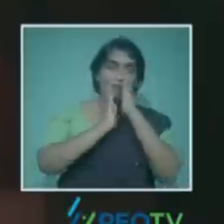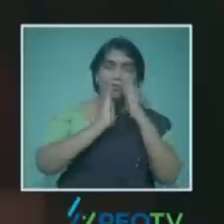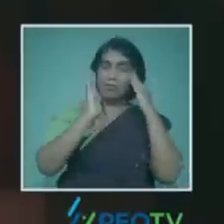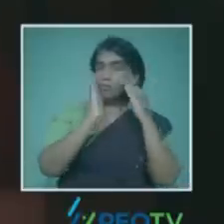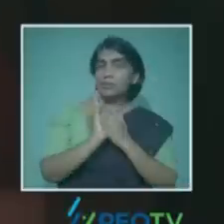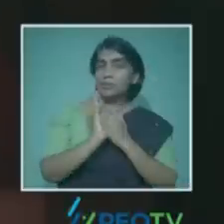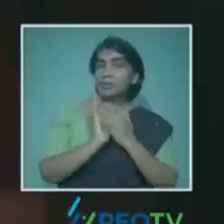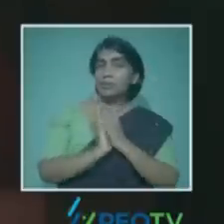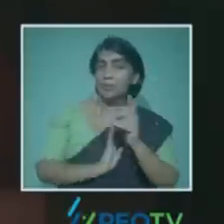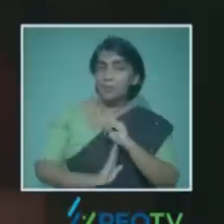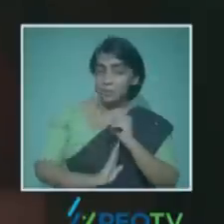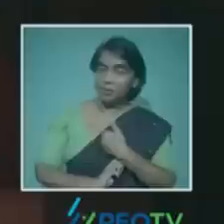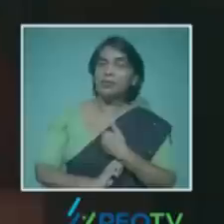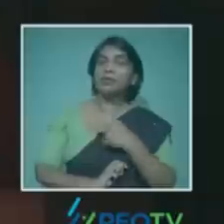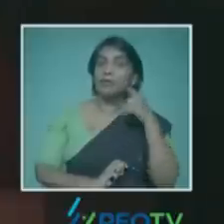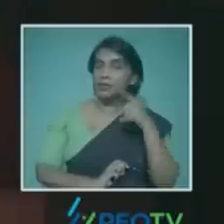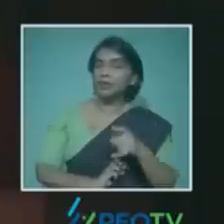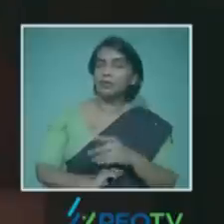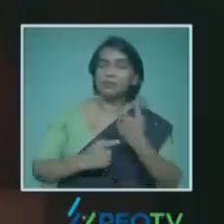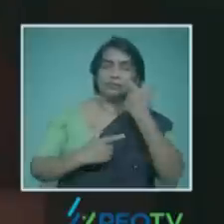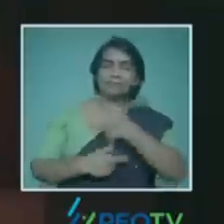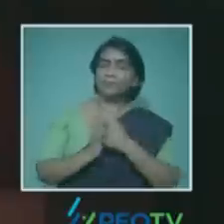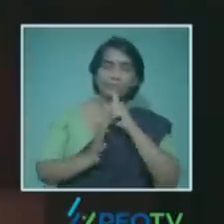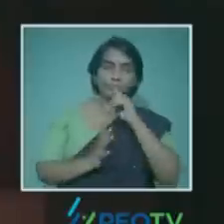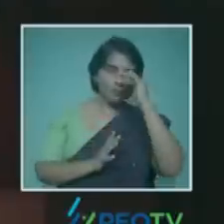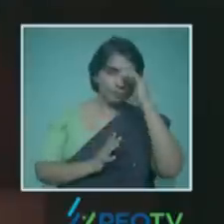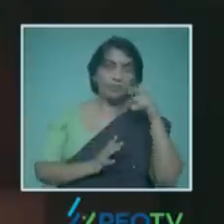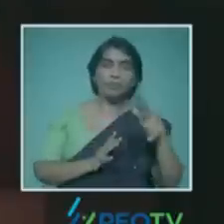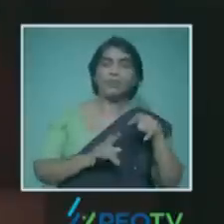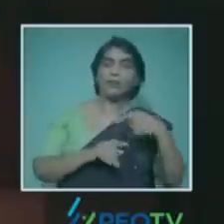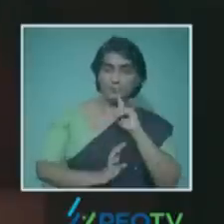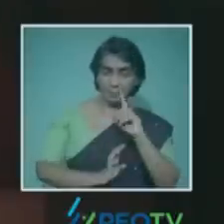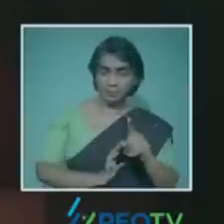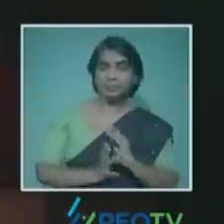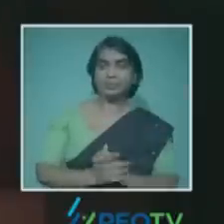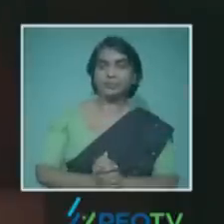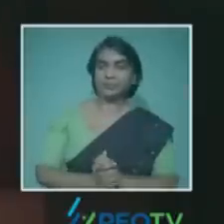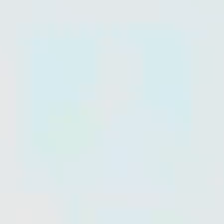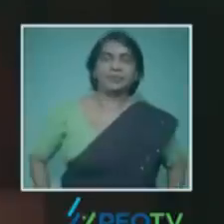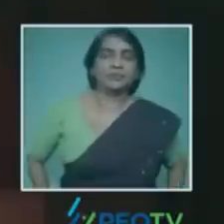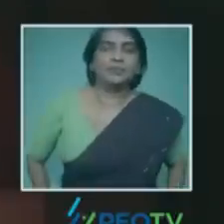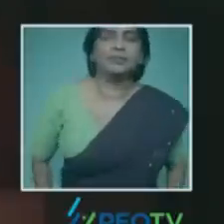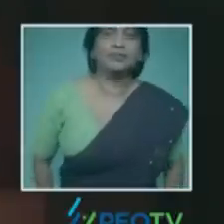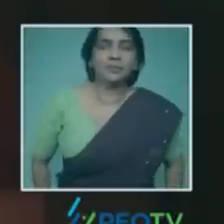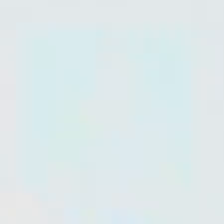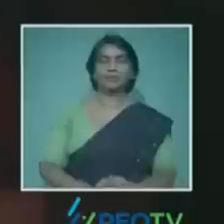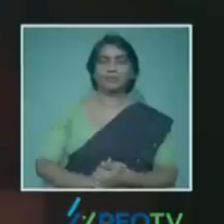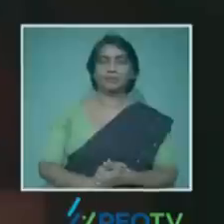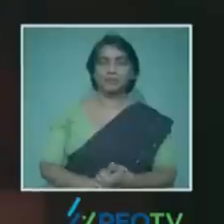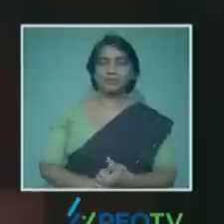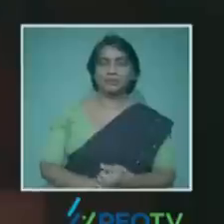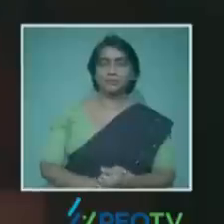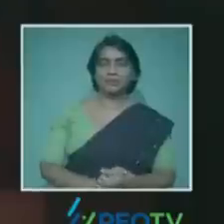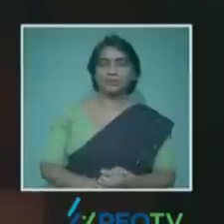අසත්පුරුෂ ධර්මයට ප්‍රිය කෙරෙද්ද එය පිරිහීමේ දොරටුවයි කියලා වසල සූත්‍රයේ තියෙනවා යෝ බුද්ධං පරභාසති